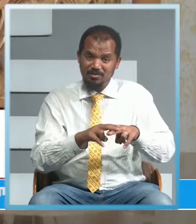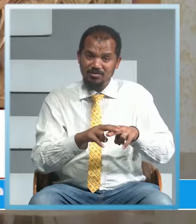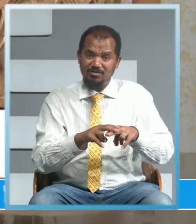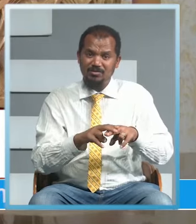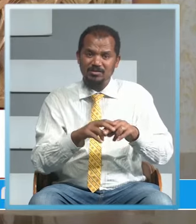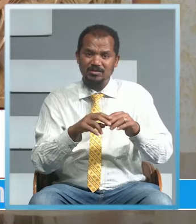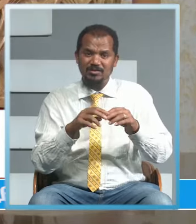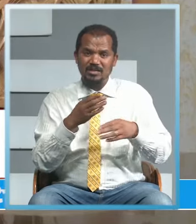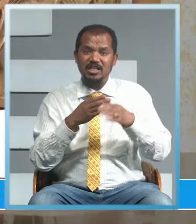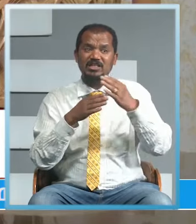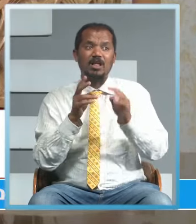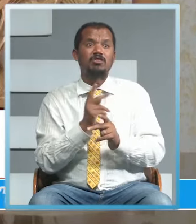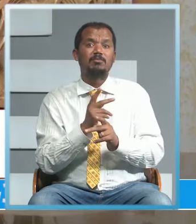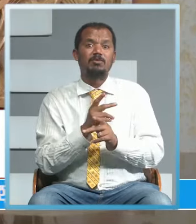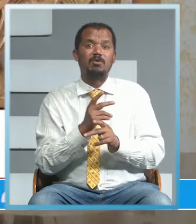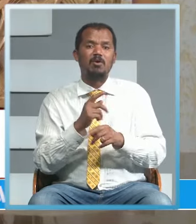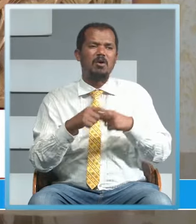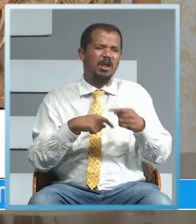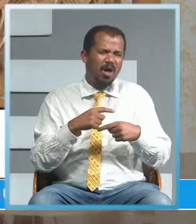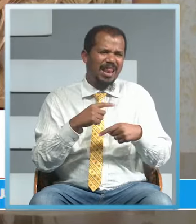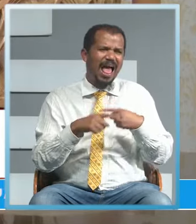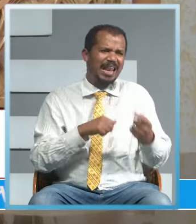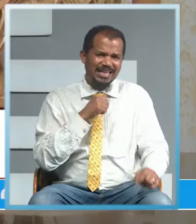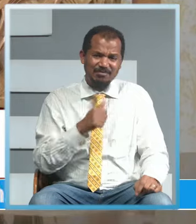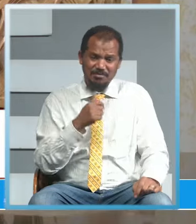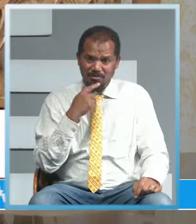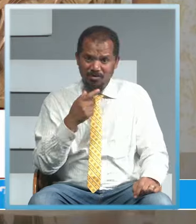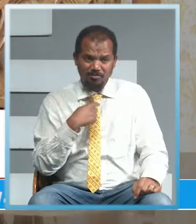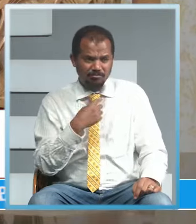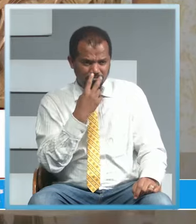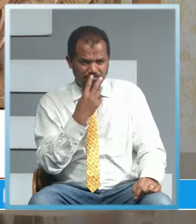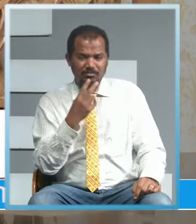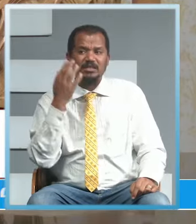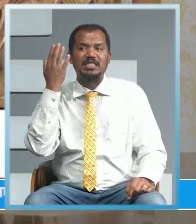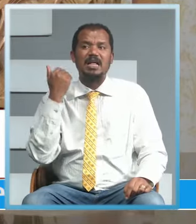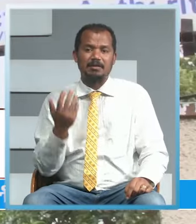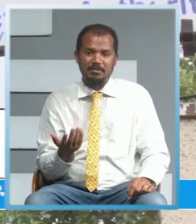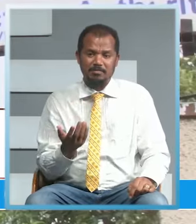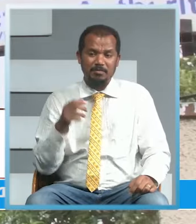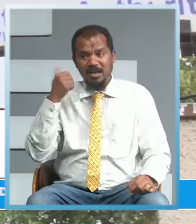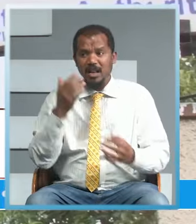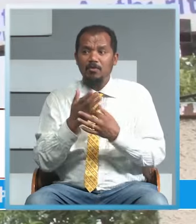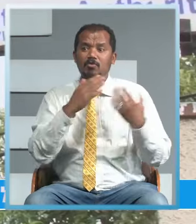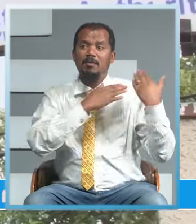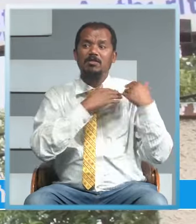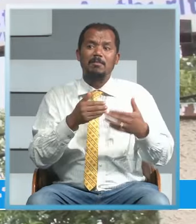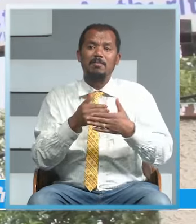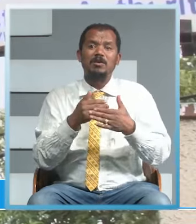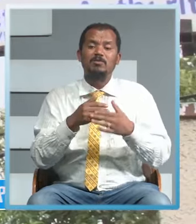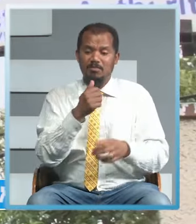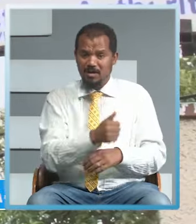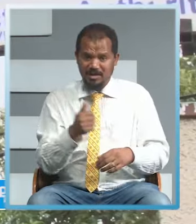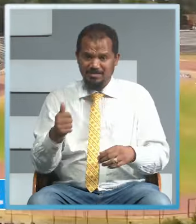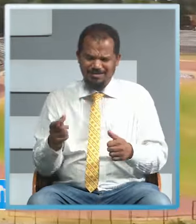የተቀመጠላቸውን ስታንዳርድ ጠብቆ ስለመሄድ አለመሄዳቸው ቼክ ስናደርግ ነው የነበረው። በሌላ በኩል ባለስልጣኑ